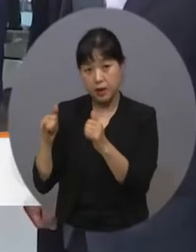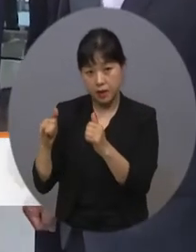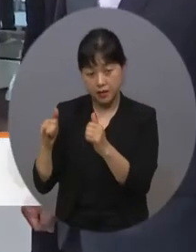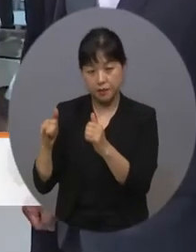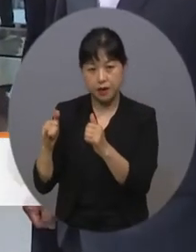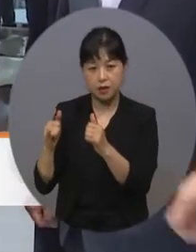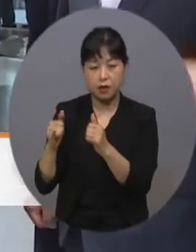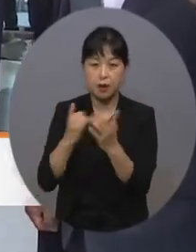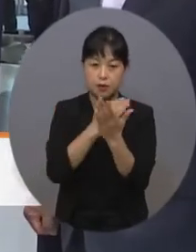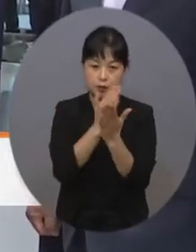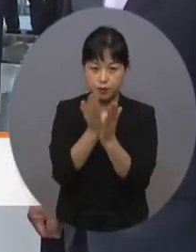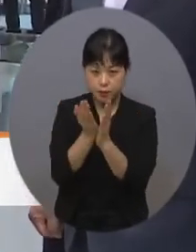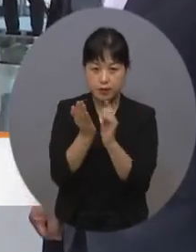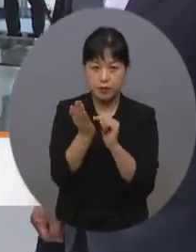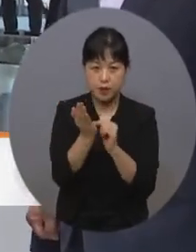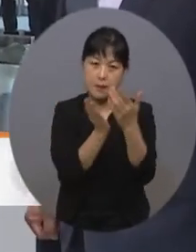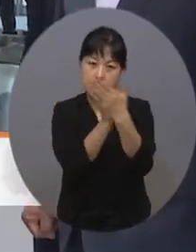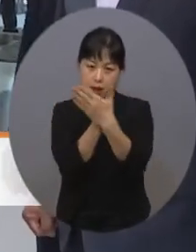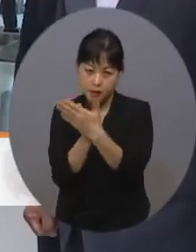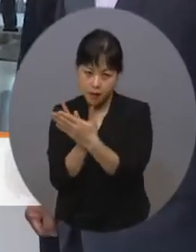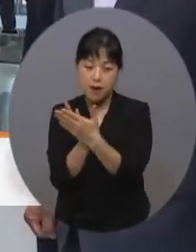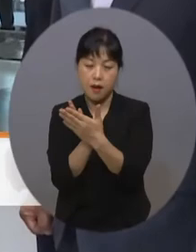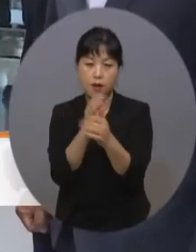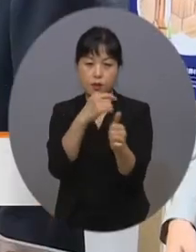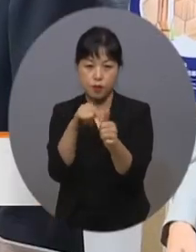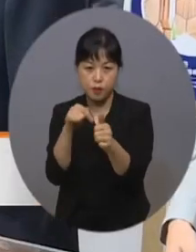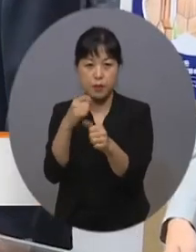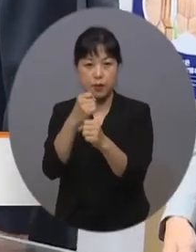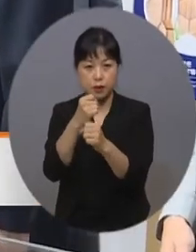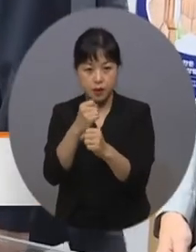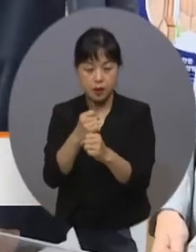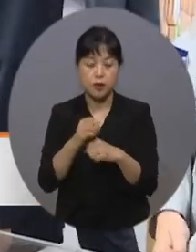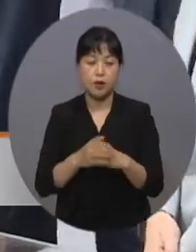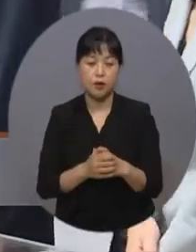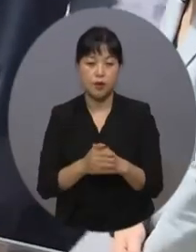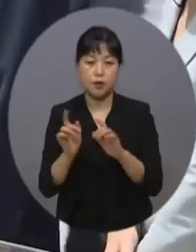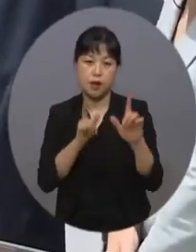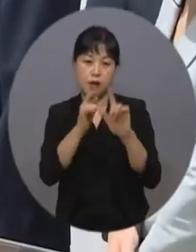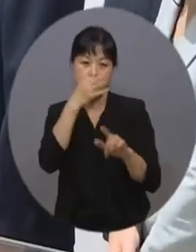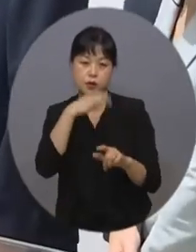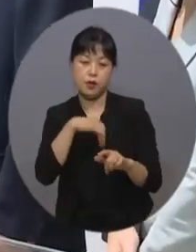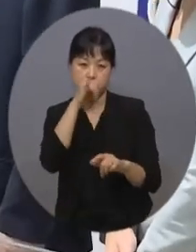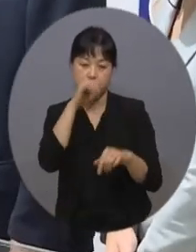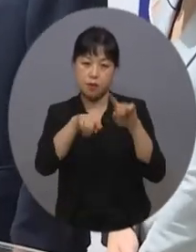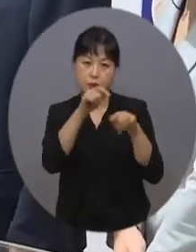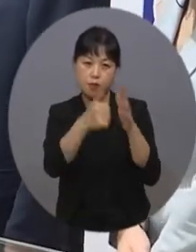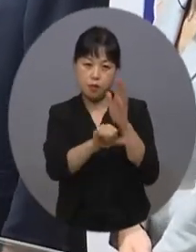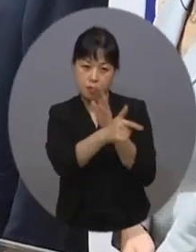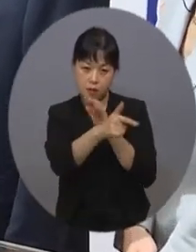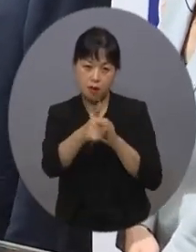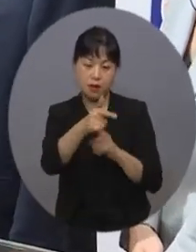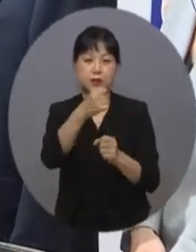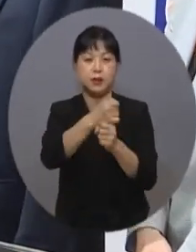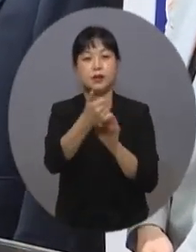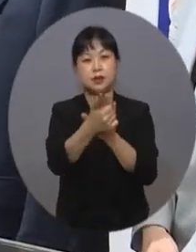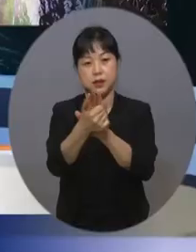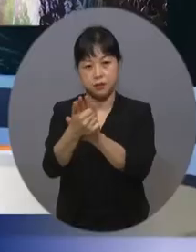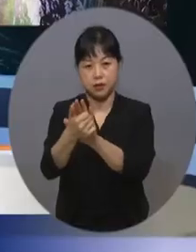수준을 고려해 프로그램을 개발하고 실생활에 유용한 목재품 제작을 적극 지원하겠다고 말했습니다.